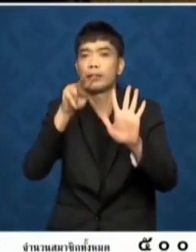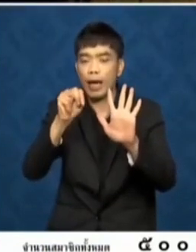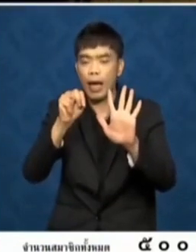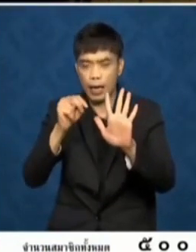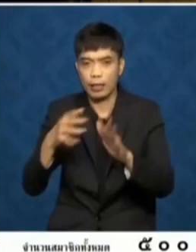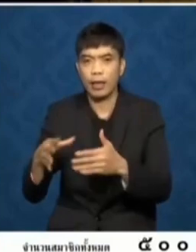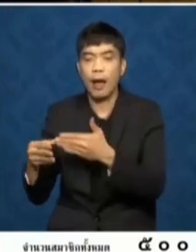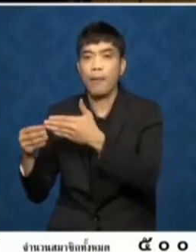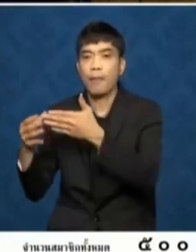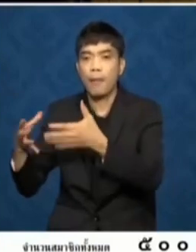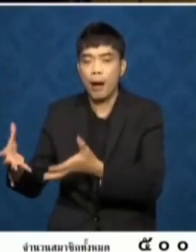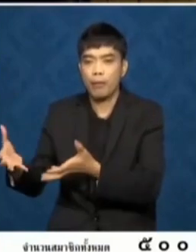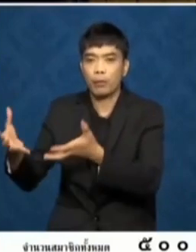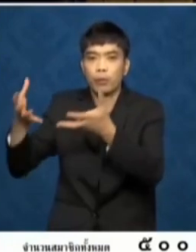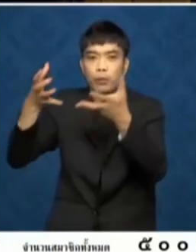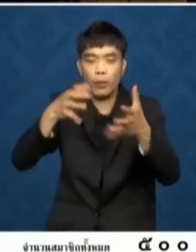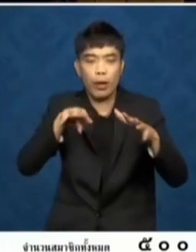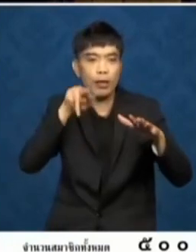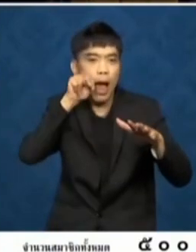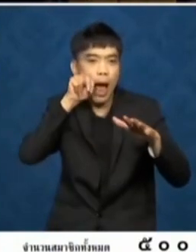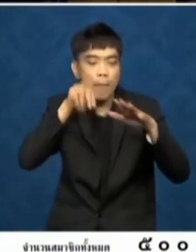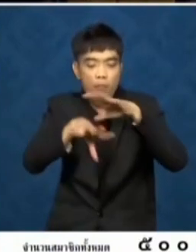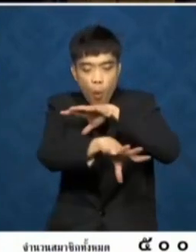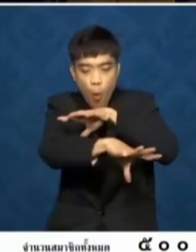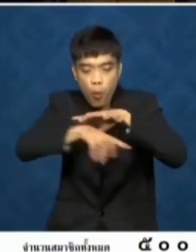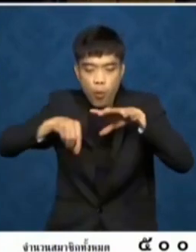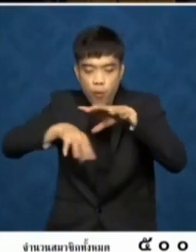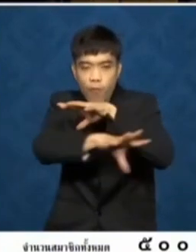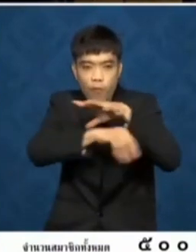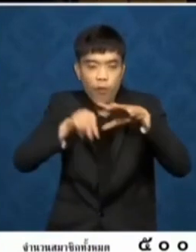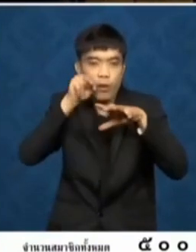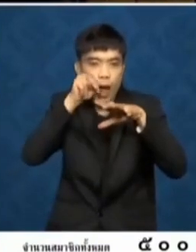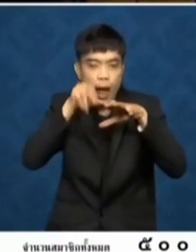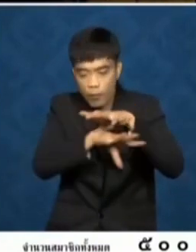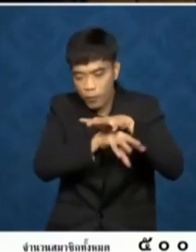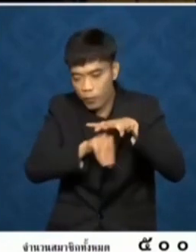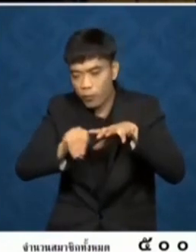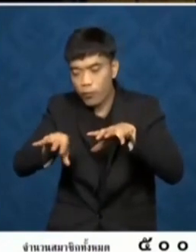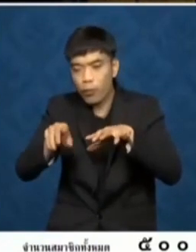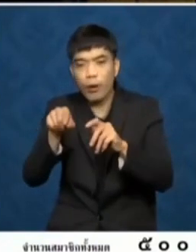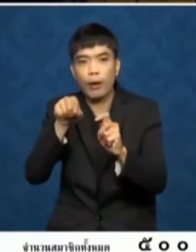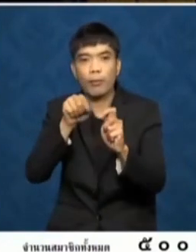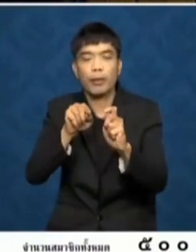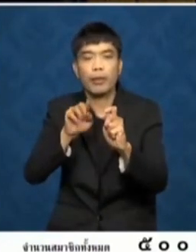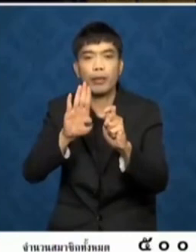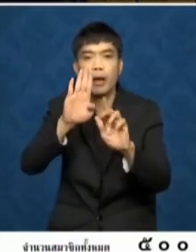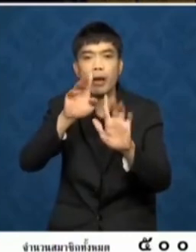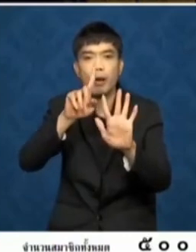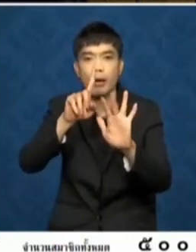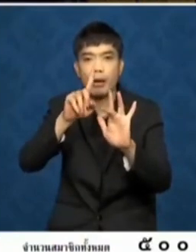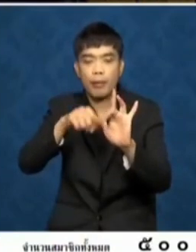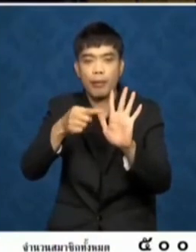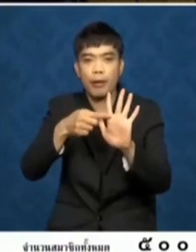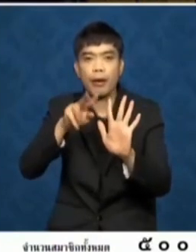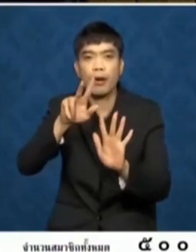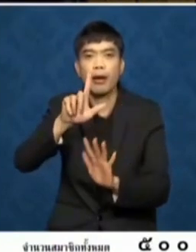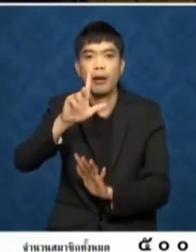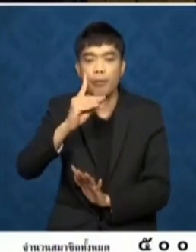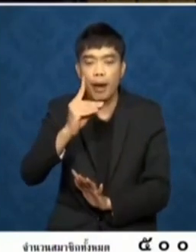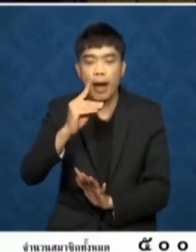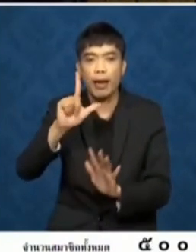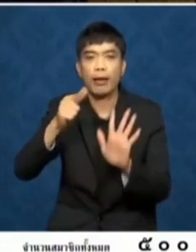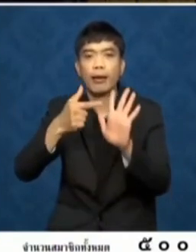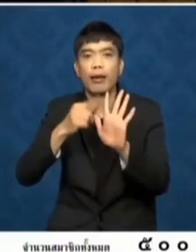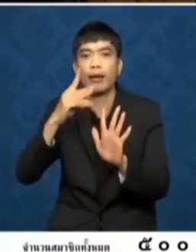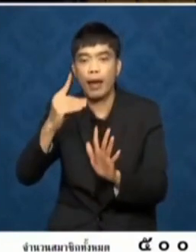สูบน้ำมาติดตั้งให้กับชาวบ้านในอำเในอำเภอบ้านลาดอำเภอแก่งอาจารย์อำเภอหนองยะป้องพร้อม